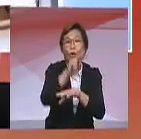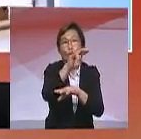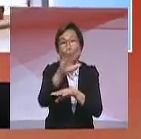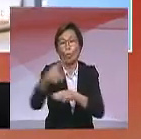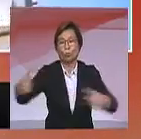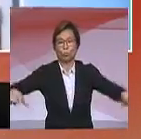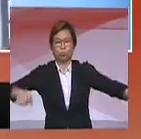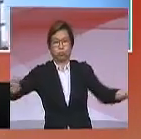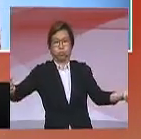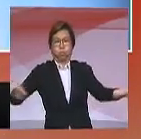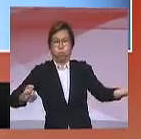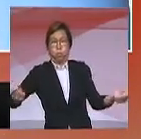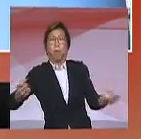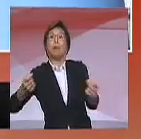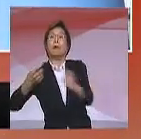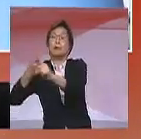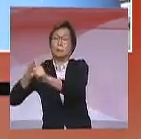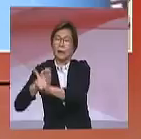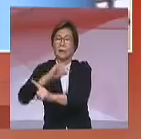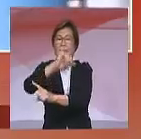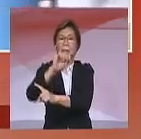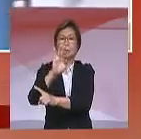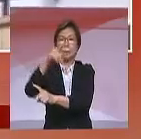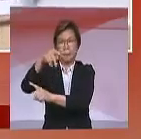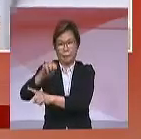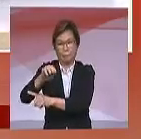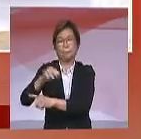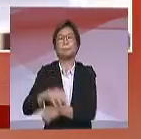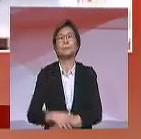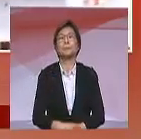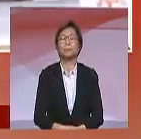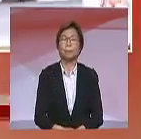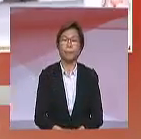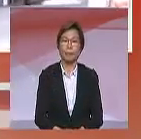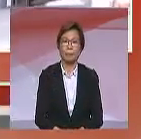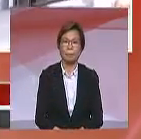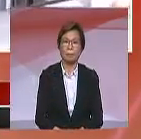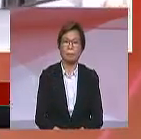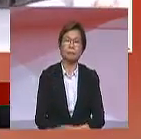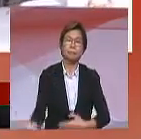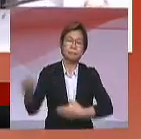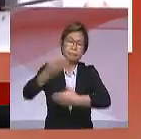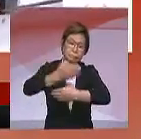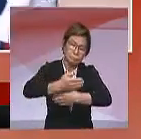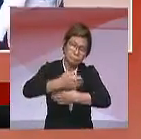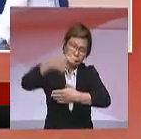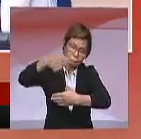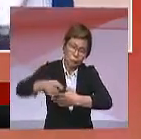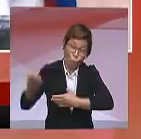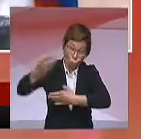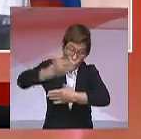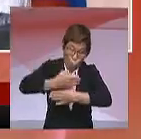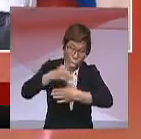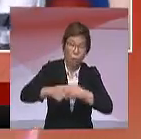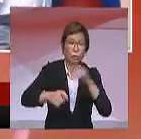25 jentera daripada Jabatan Bomba dan Penyelamat Malaysia. Mengenai kuarantin wajib, daripada